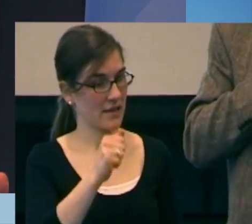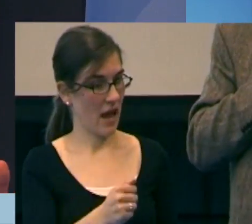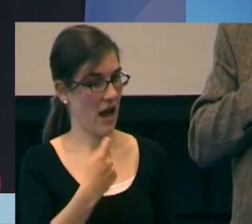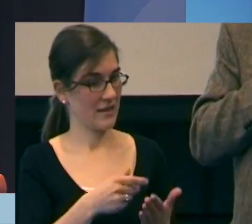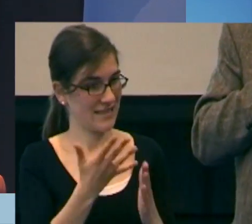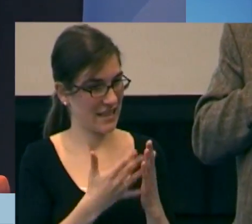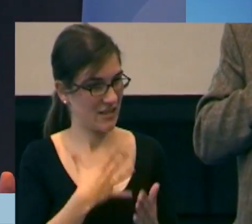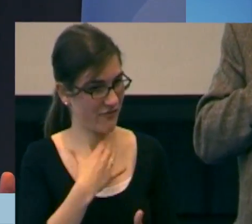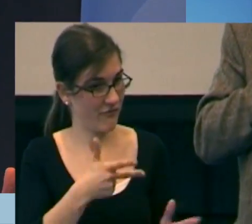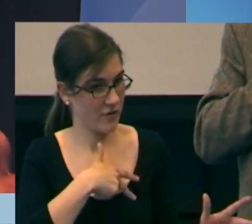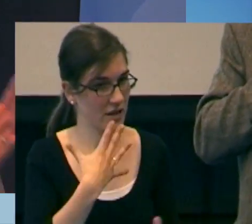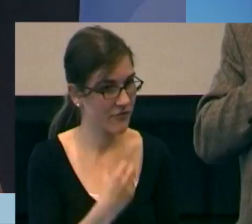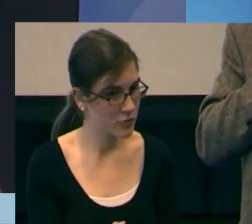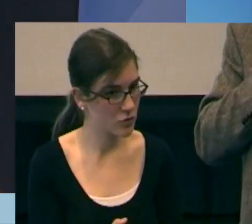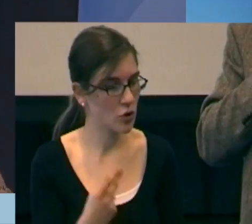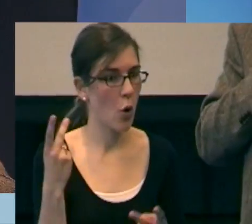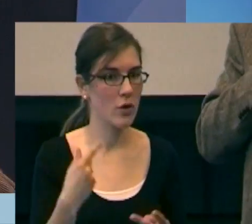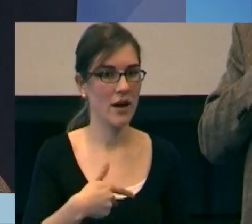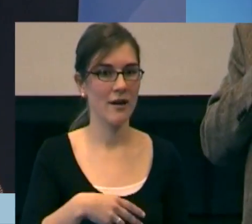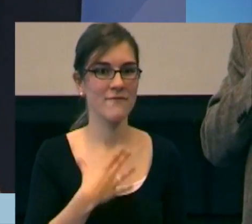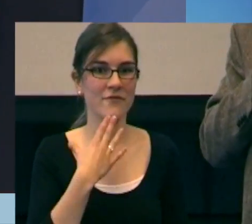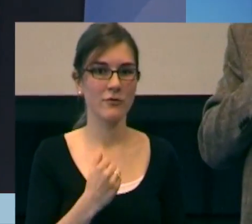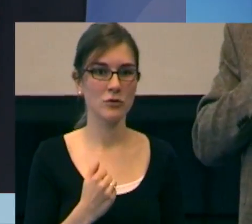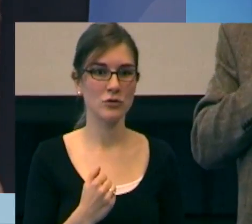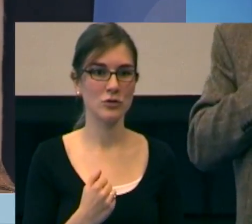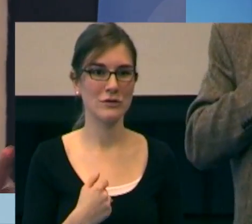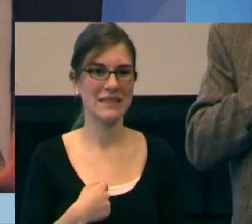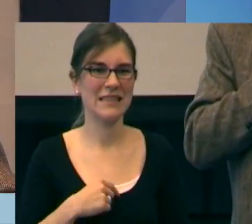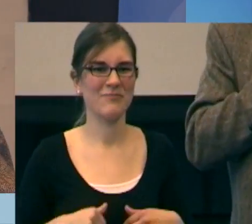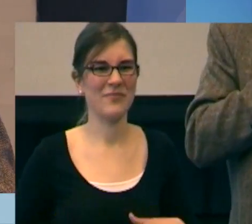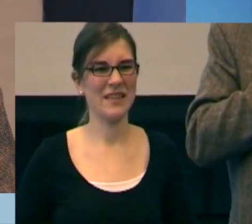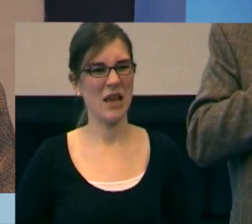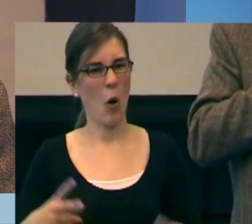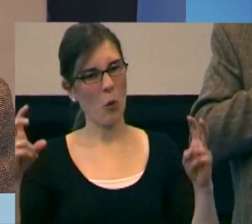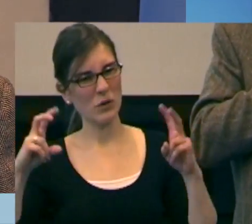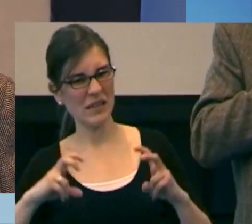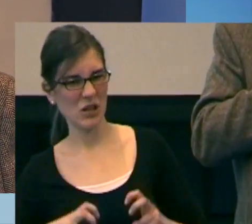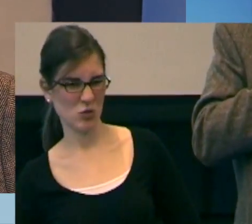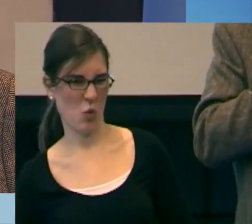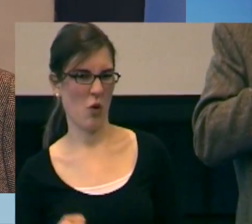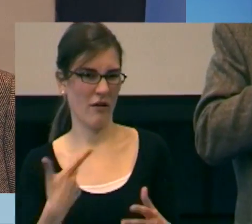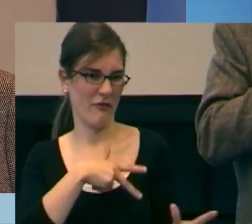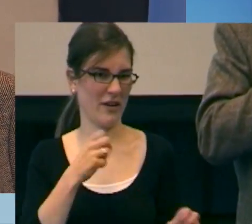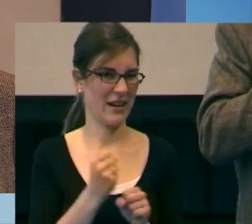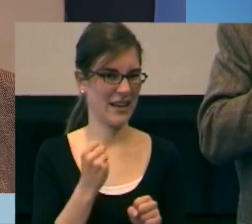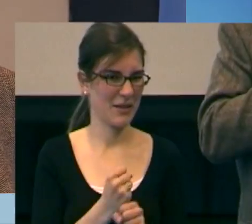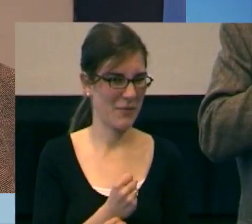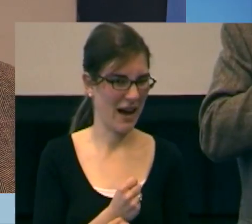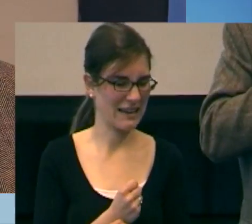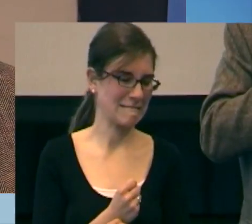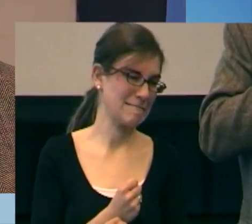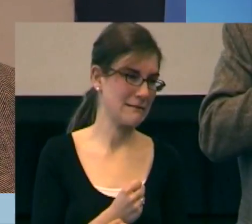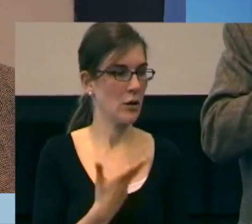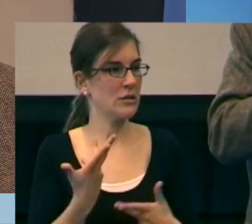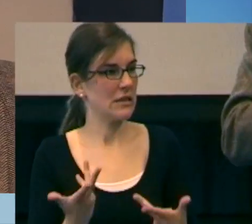-Test haben, sondern will ich diese Prozeduren haben, die dann dahinter stehen. Und das ist das Schwierige und das